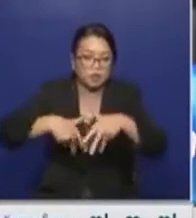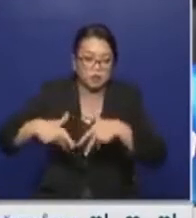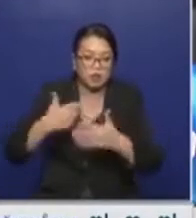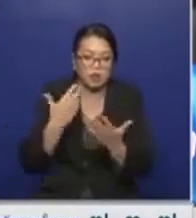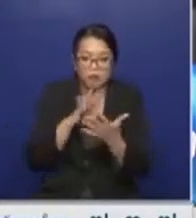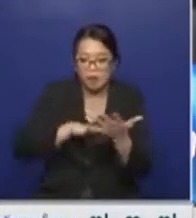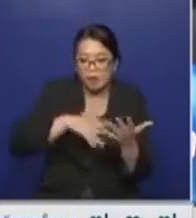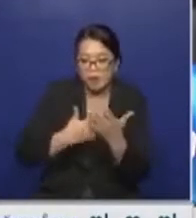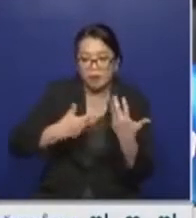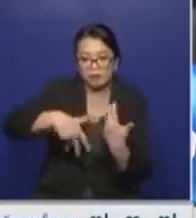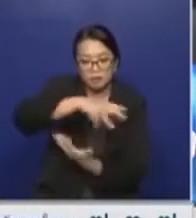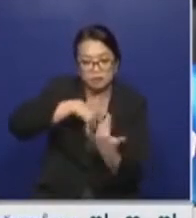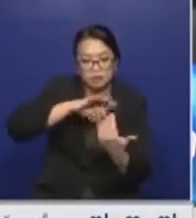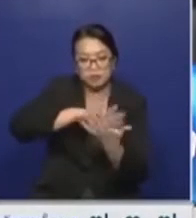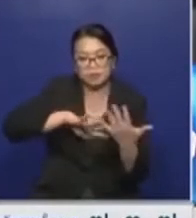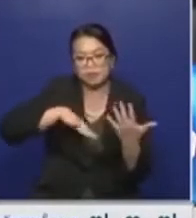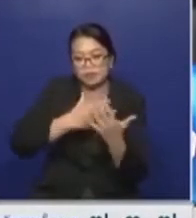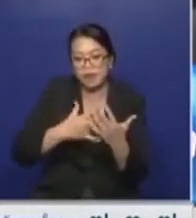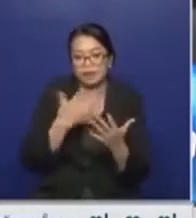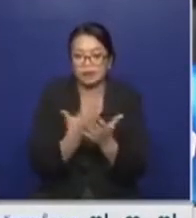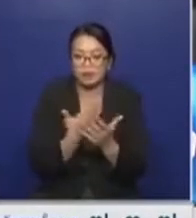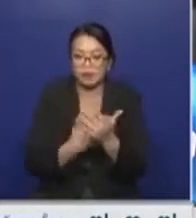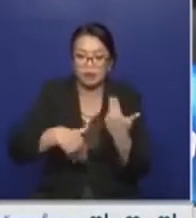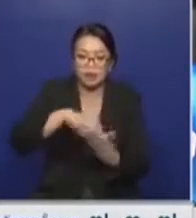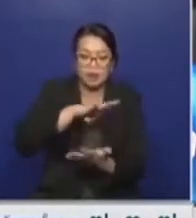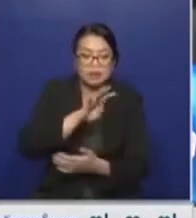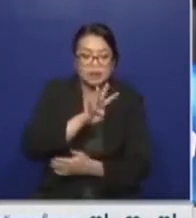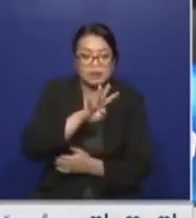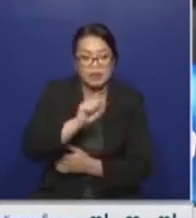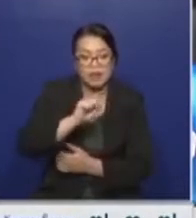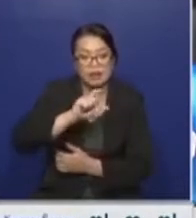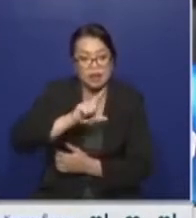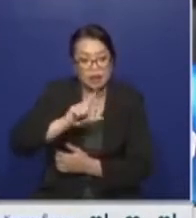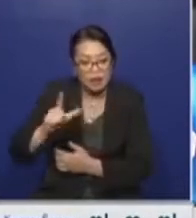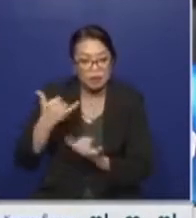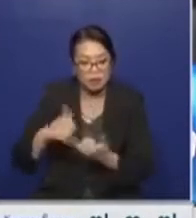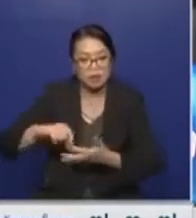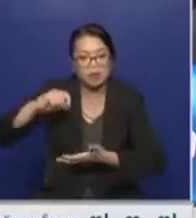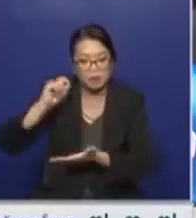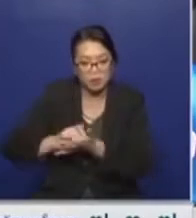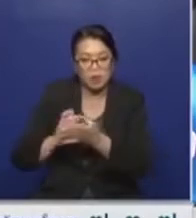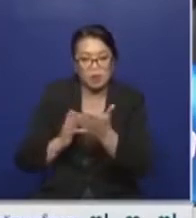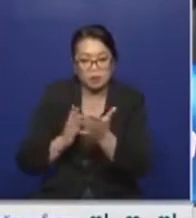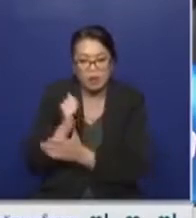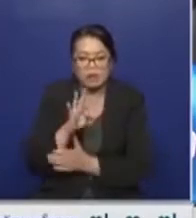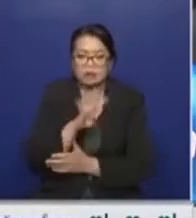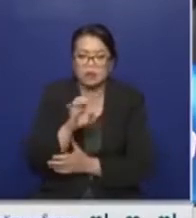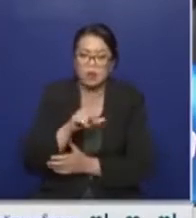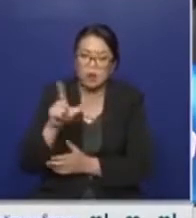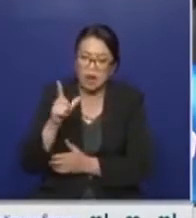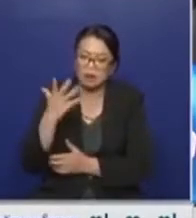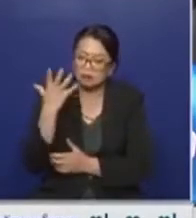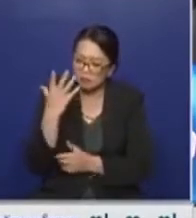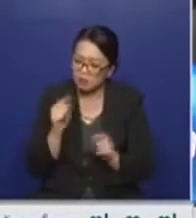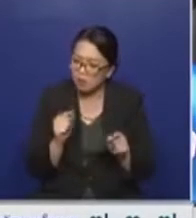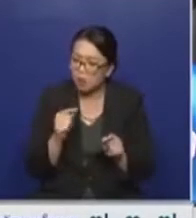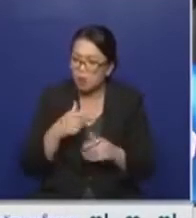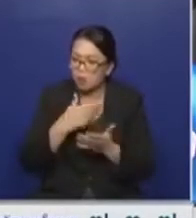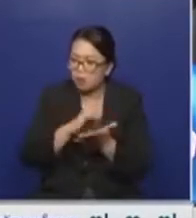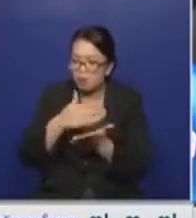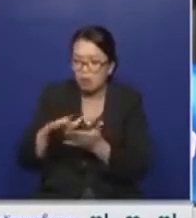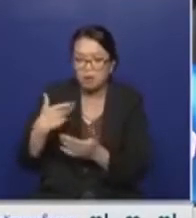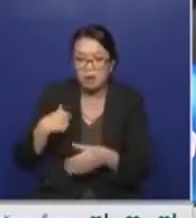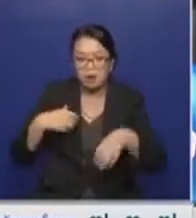เงิน400,000 ล้านบาทวันนี้อนุมัติไปได้40,000 กว่าล้านนะคะแล้วก็เบิกจ่ายได้แค่400 กว่าล้านค่ะซอฟโล